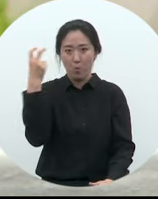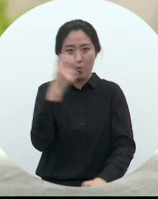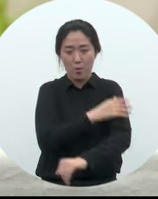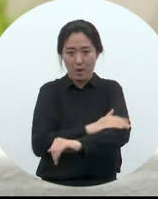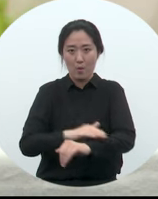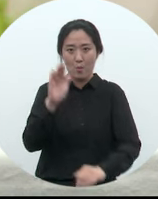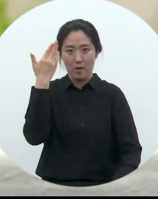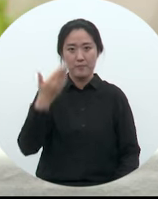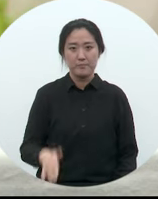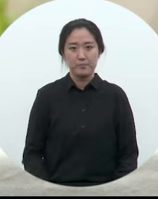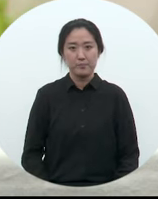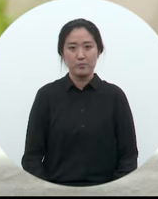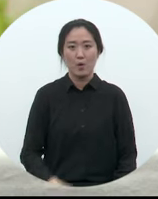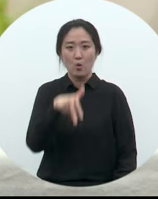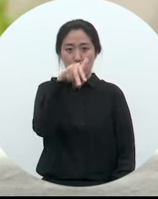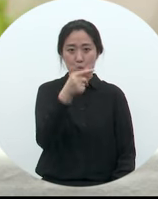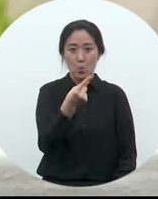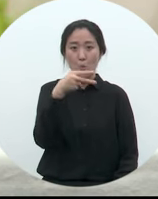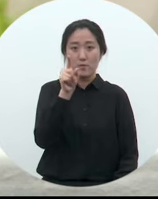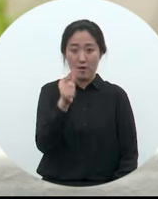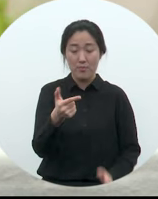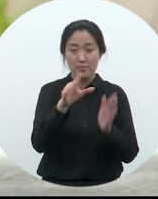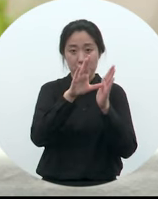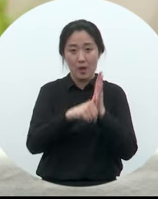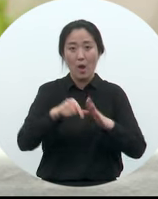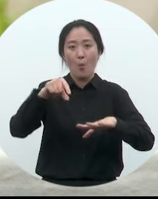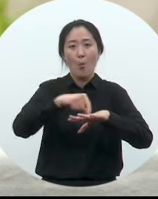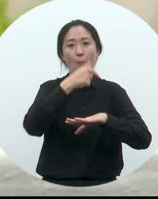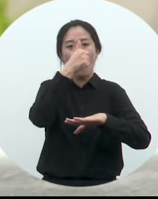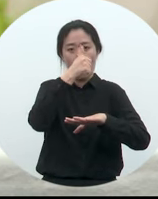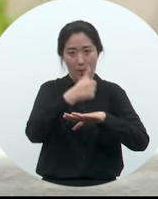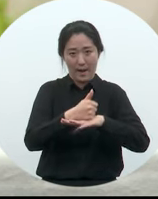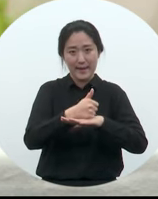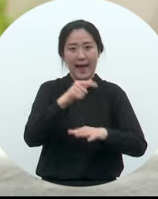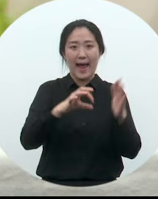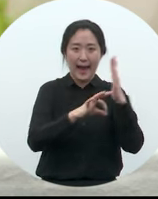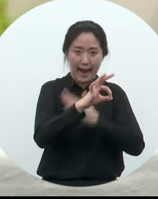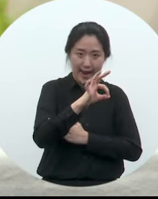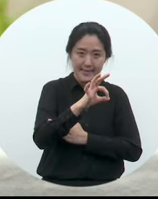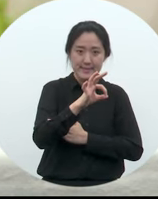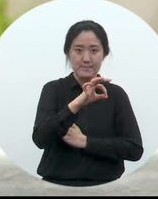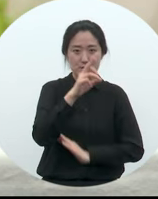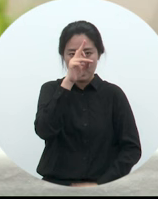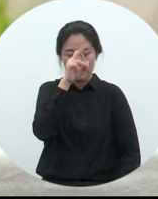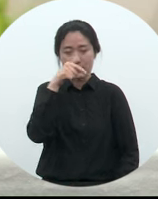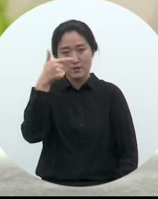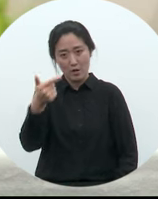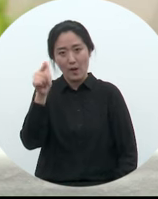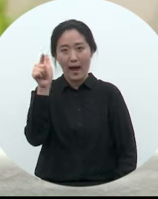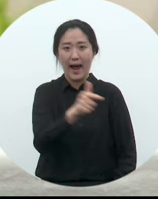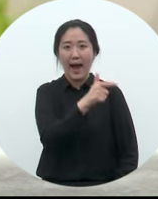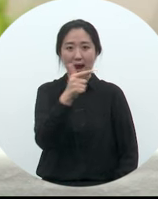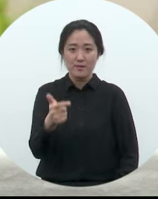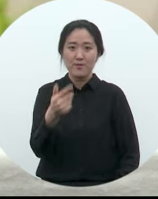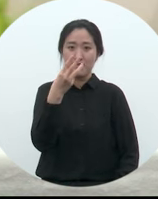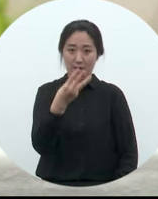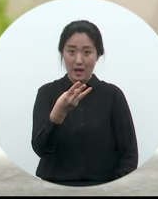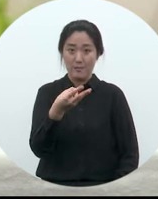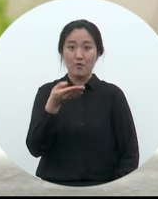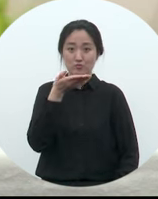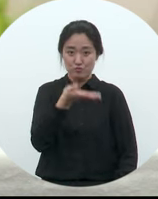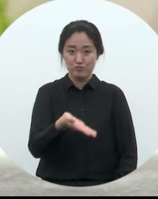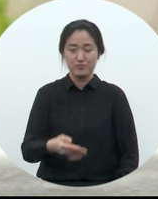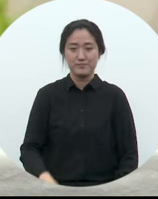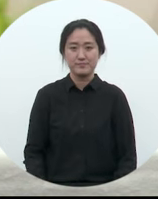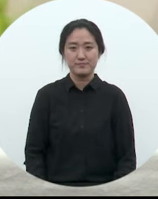높일 수 있기 때문에 조선시대는 왕세자들에게 궁중조청은 아침, 점심, 저녁으로 먹였습니다.